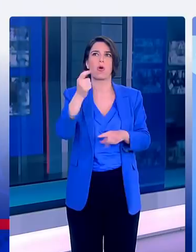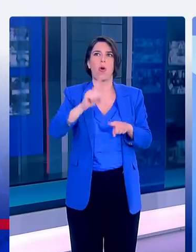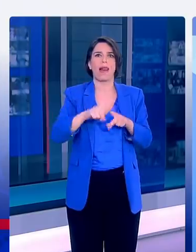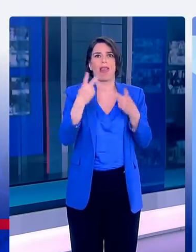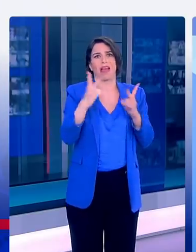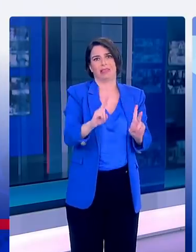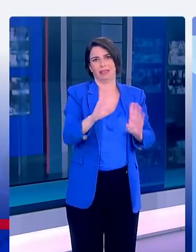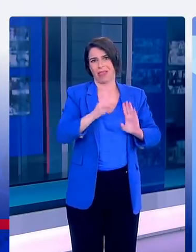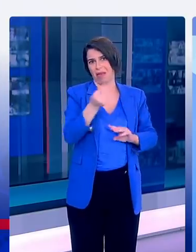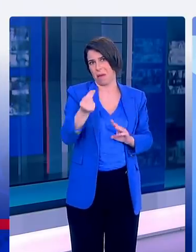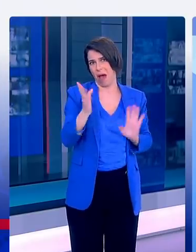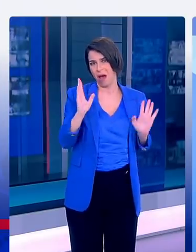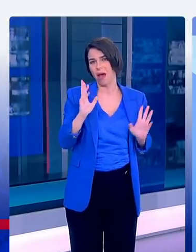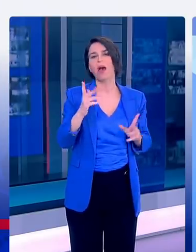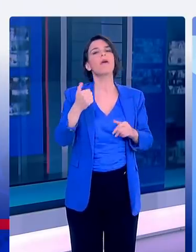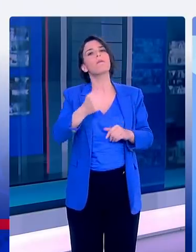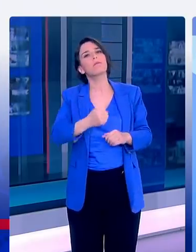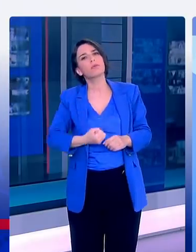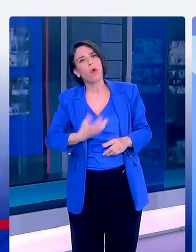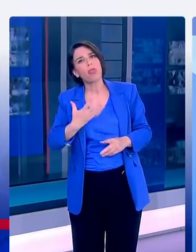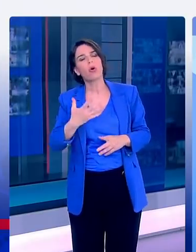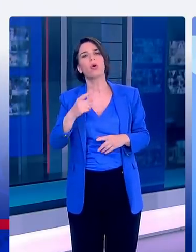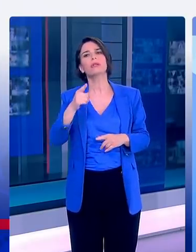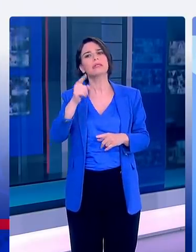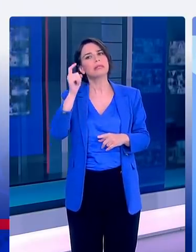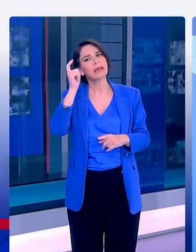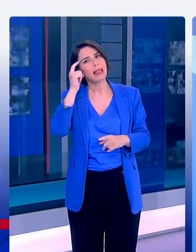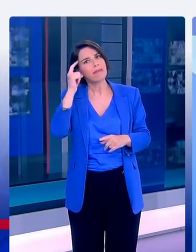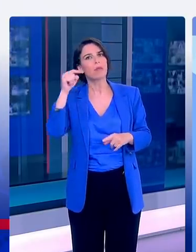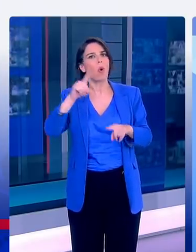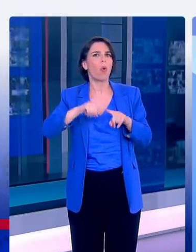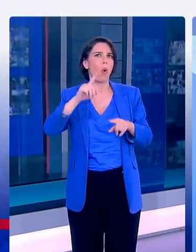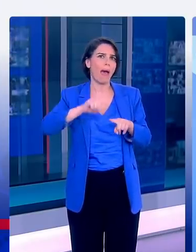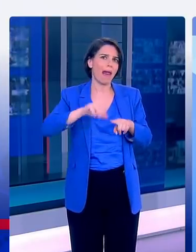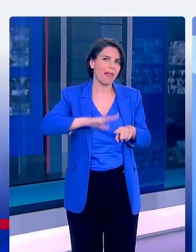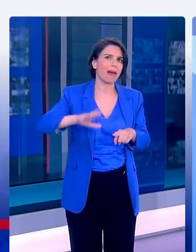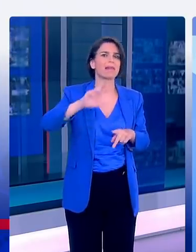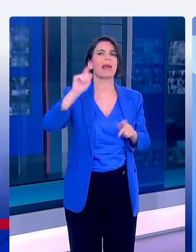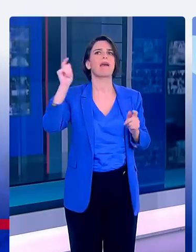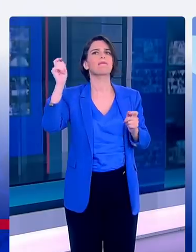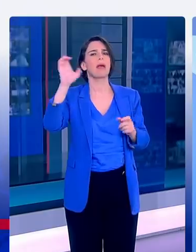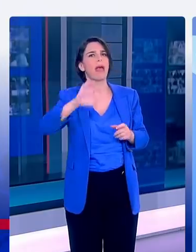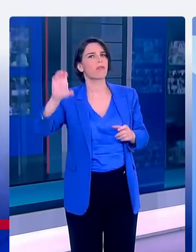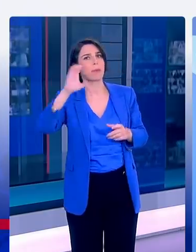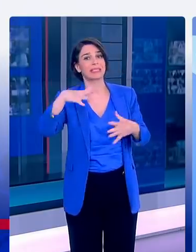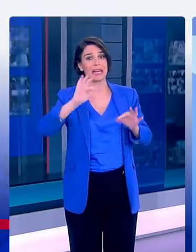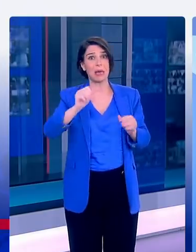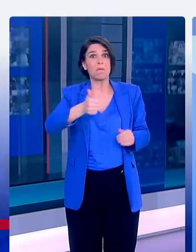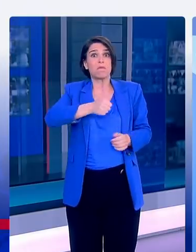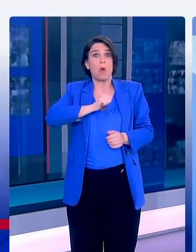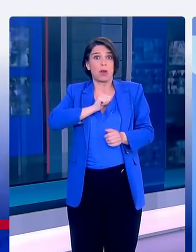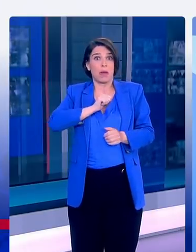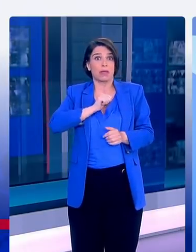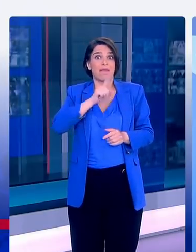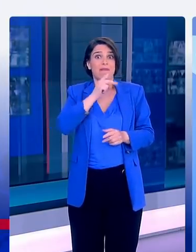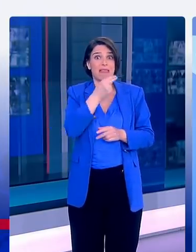αυτή. Αισθάνομαι ότι υπάρχει πια μια μεγαλύτερη δυναμική και μια μεγαλύτερη κατανόηση του προβλήματος. Στην αρχή ήμασταν αρκετά μόνοι μας όταν θίγαμε